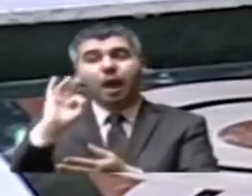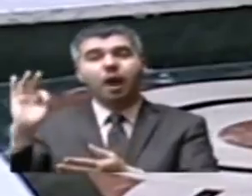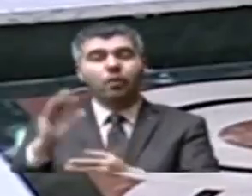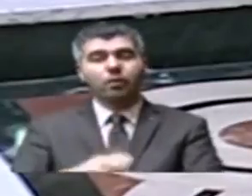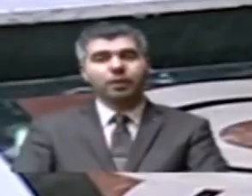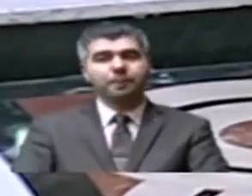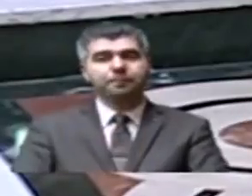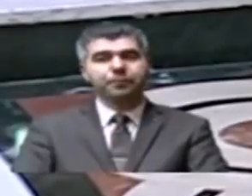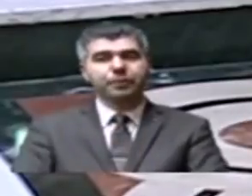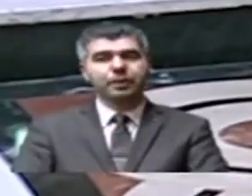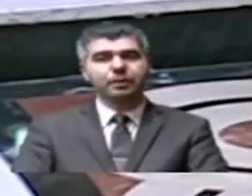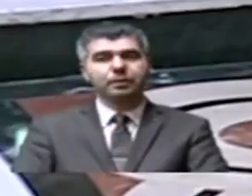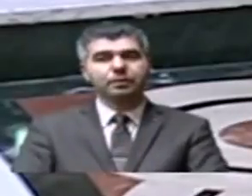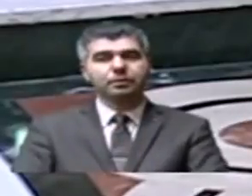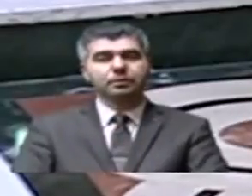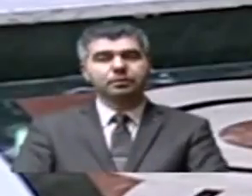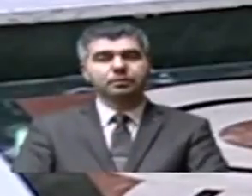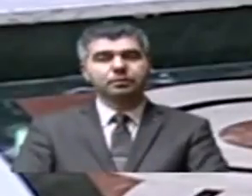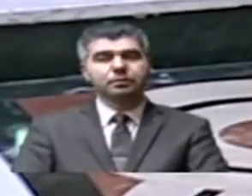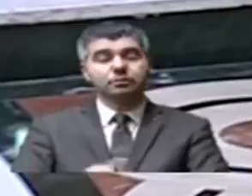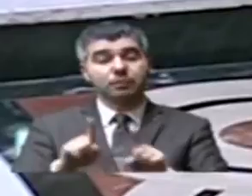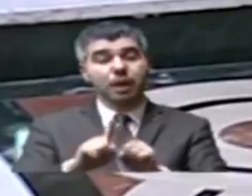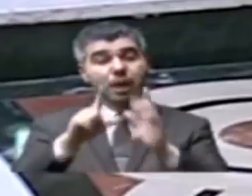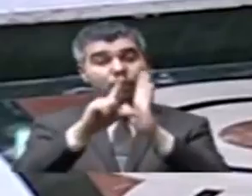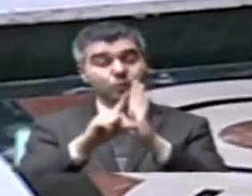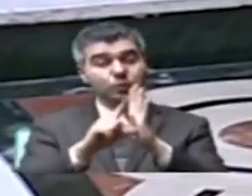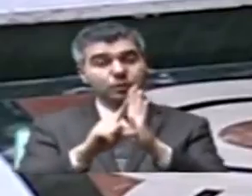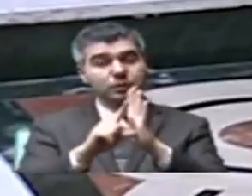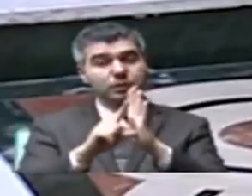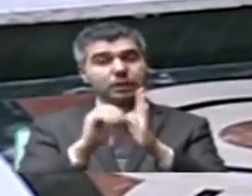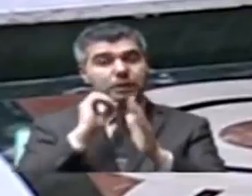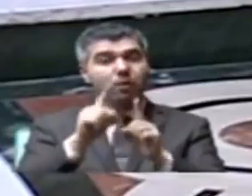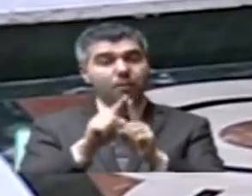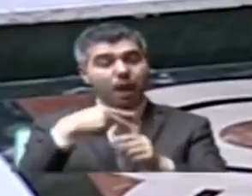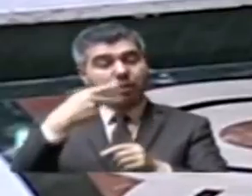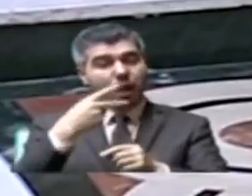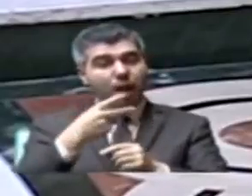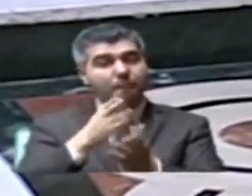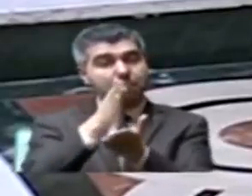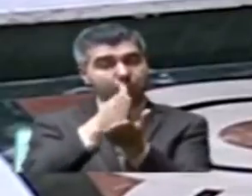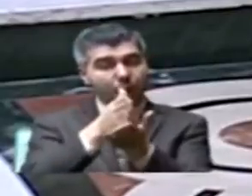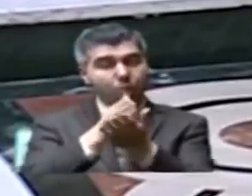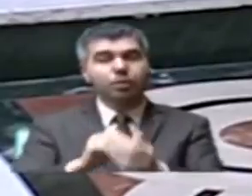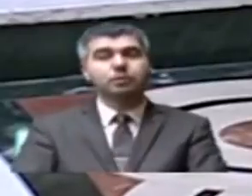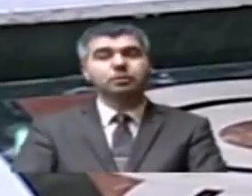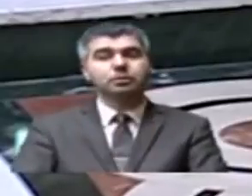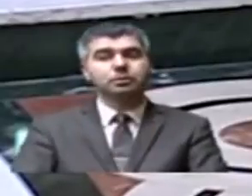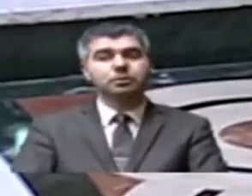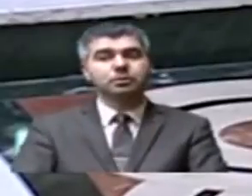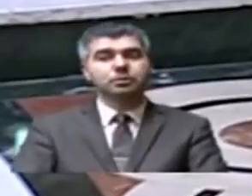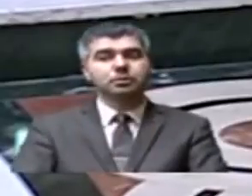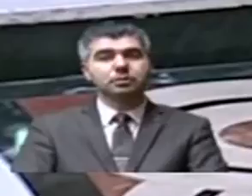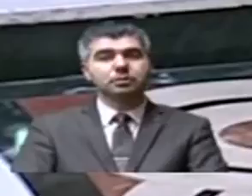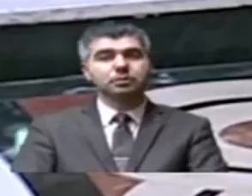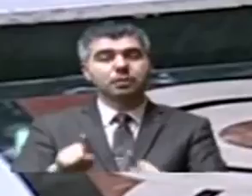إذا تنقولوا إلا كان كلام مسؤول راه مسؤول، إلا كان كلام دغدغات